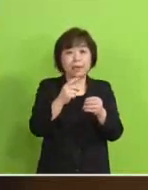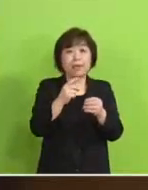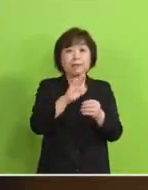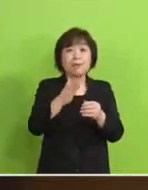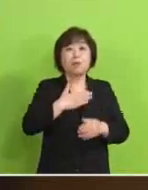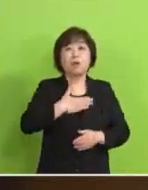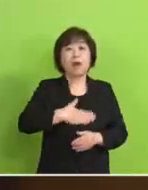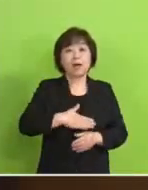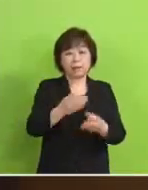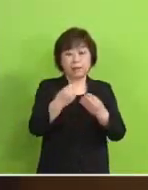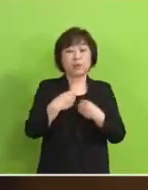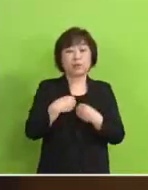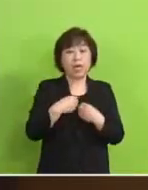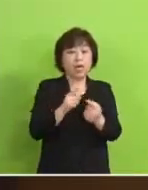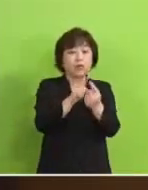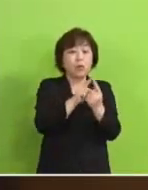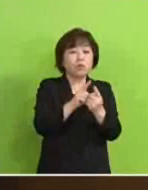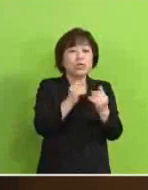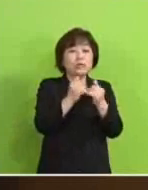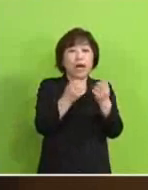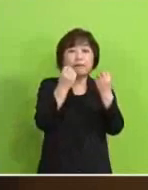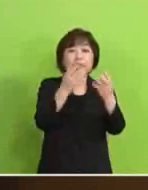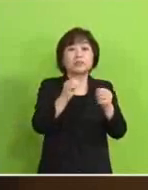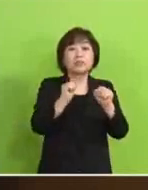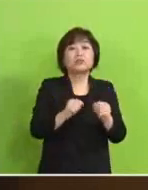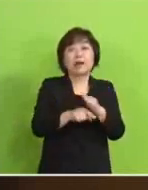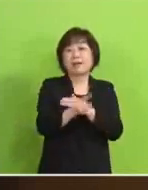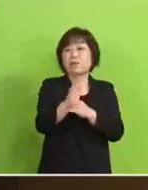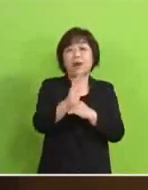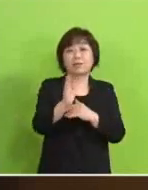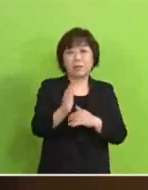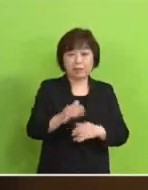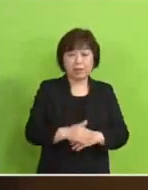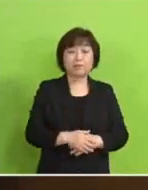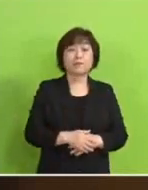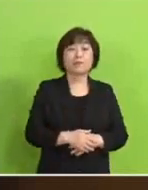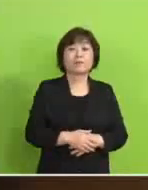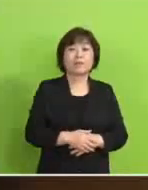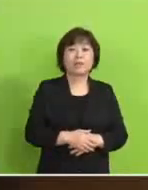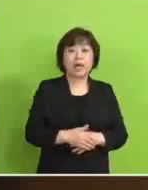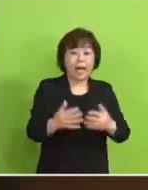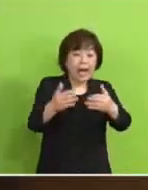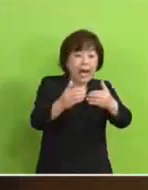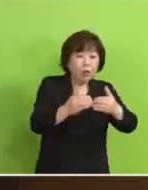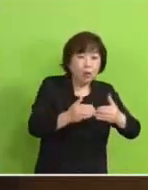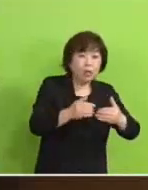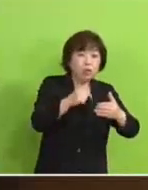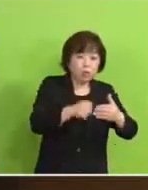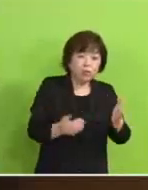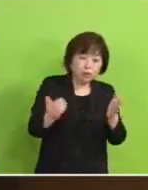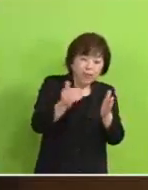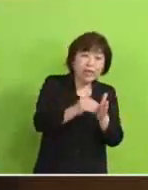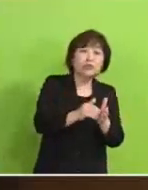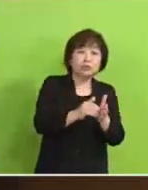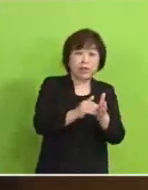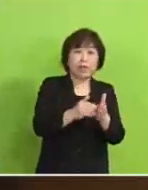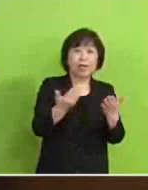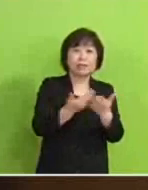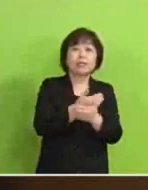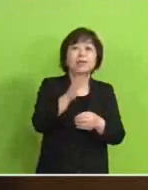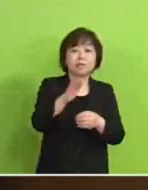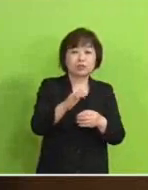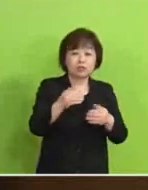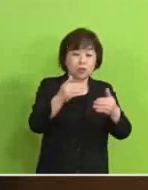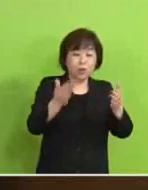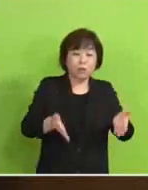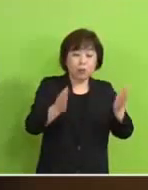ので、濃厚接触者が新たにいらっしゃるわけではありません。囲い込みの最終段階を迎えておりまして、